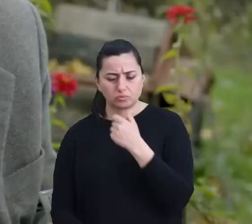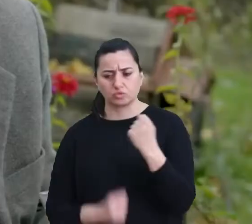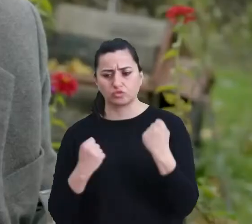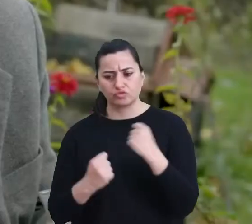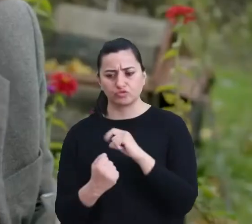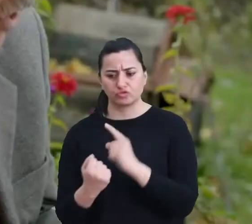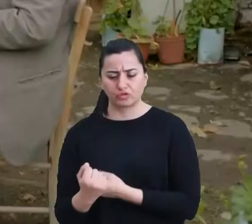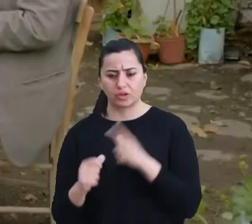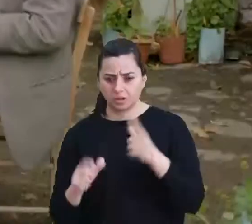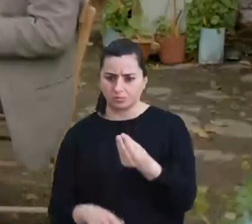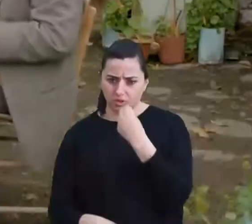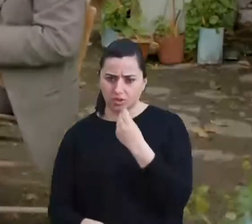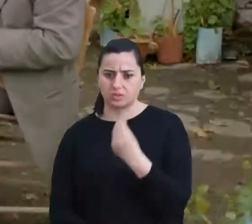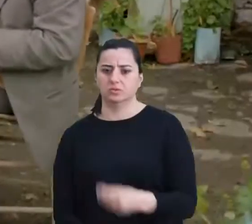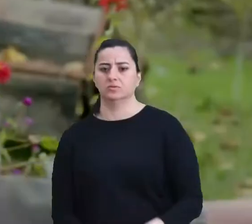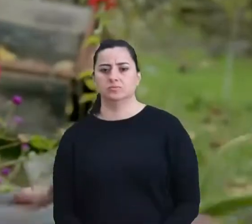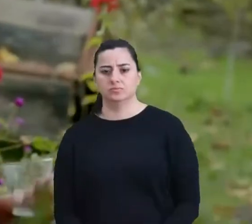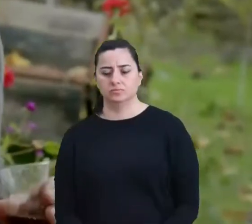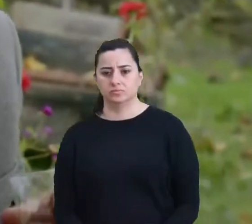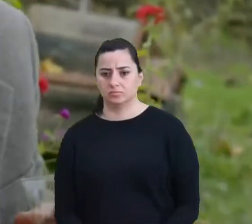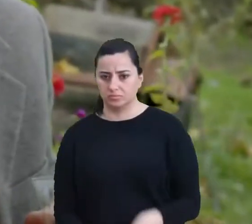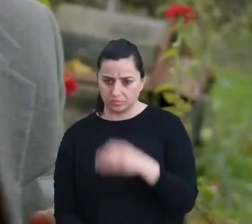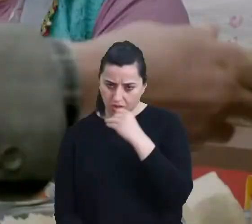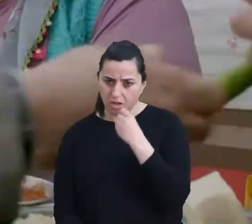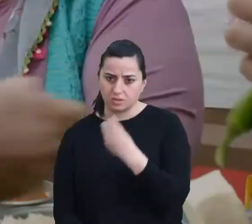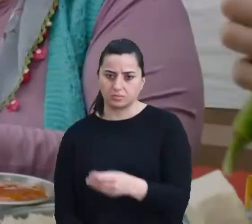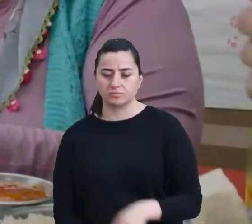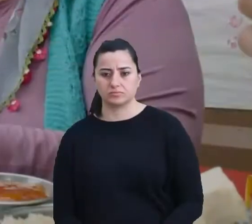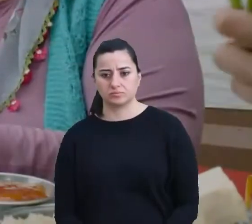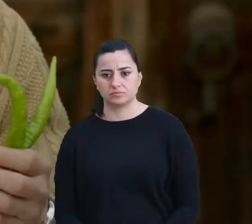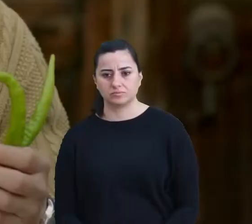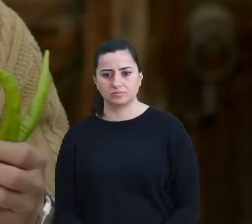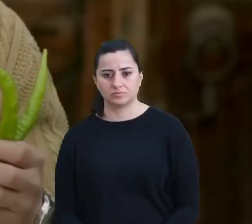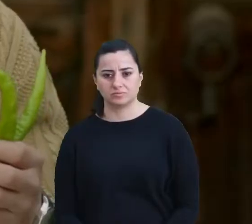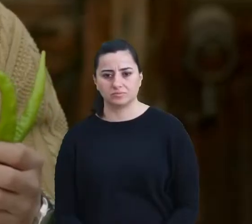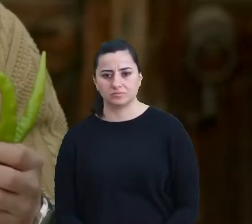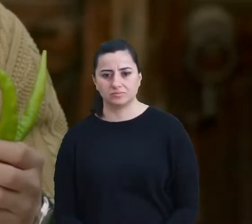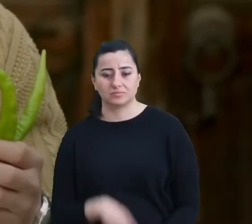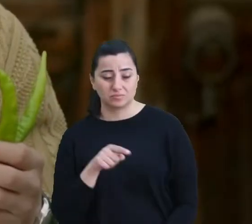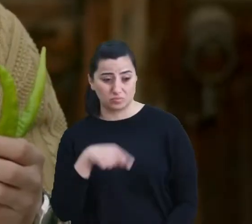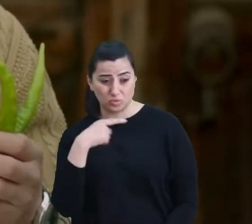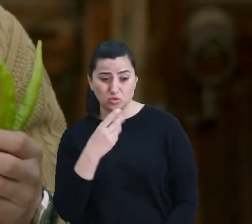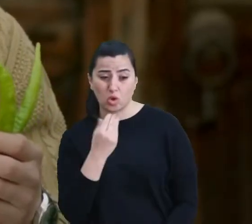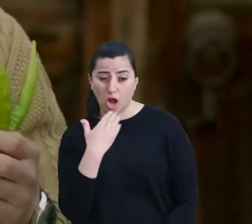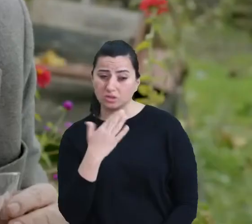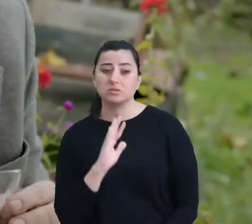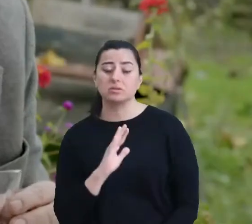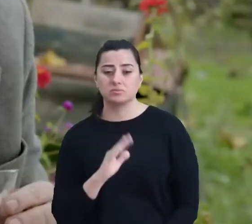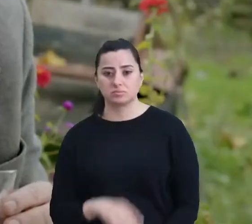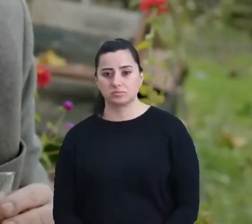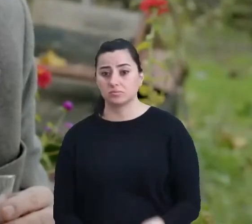kuvvete ihtiyacın var senin, iyi. İyi aslanım. İyi yeğenim, iyi. Amcam. Biber uzattı. Biberler çok acı değildir